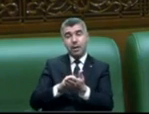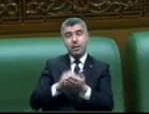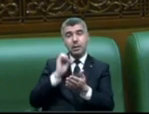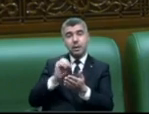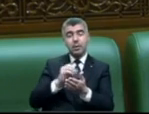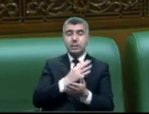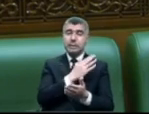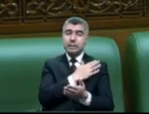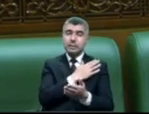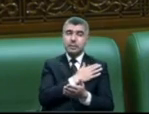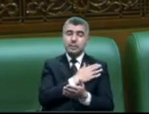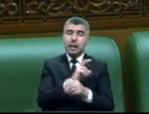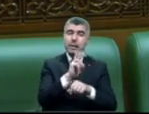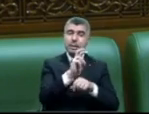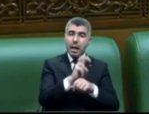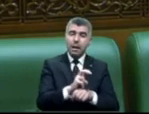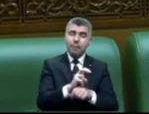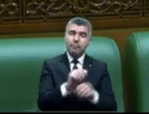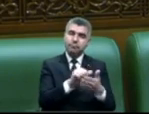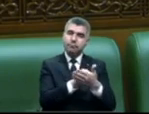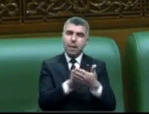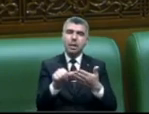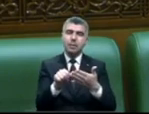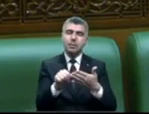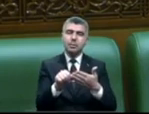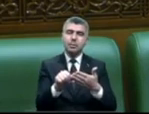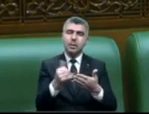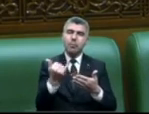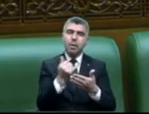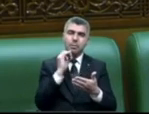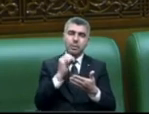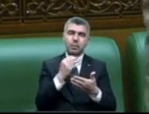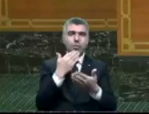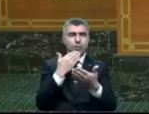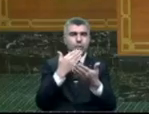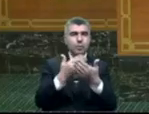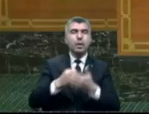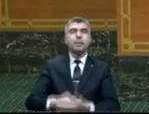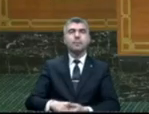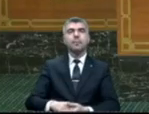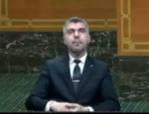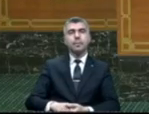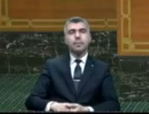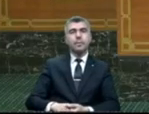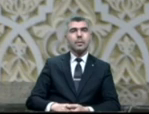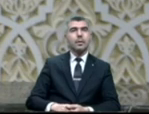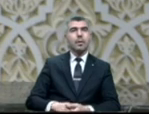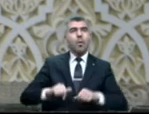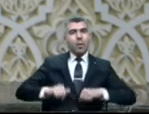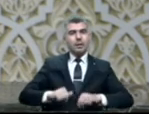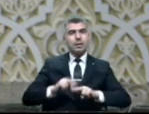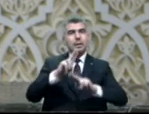والمتوسطين من ديونهم بدل العمل فقط على جدولتها؟ وشكرا. شكرا للسيد المستشار المحترم. الكلمة